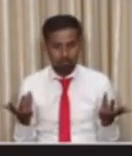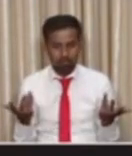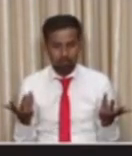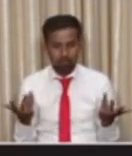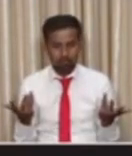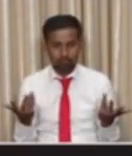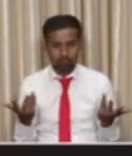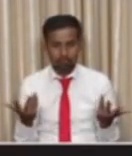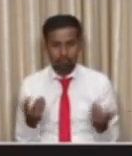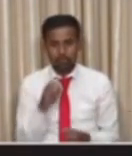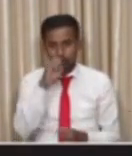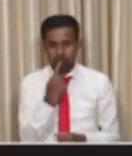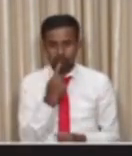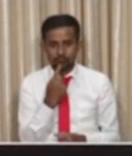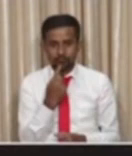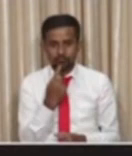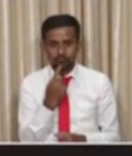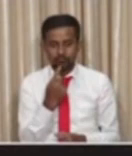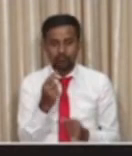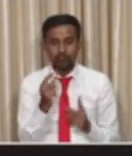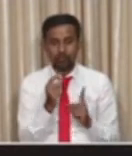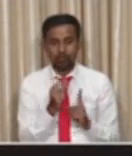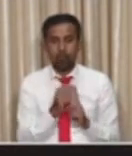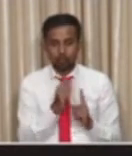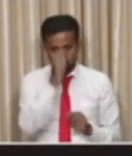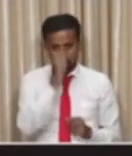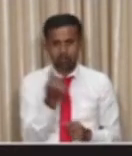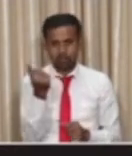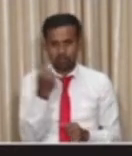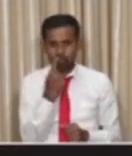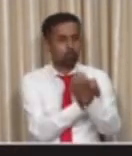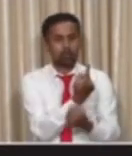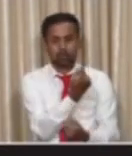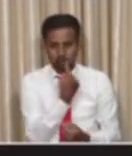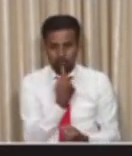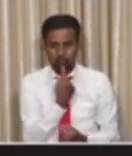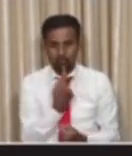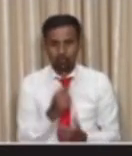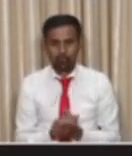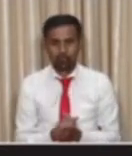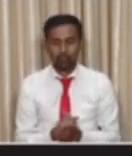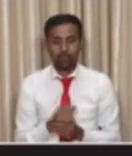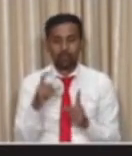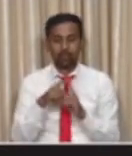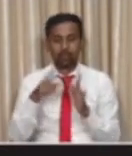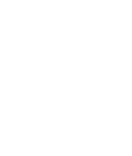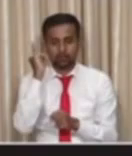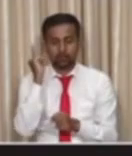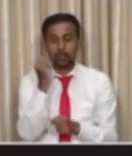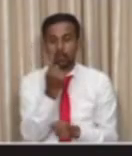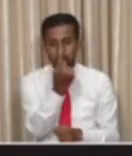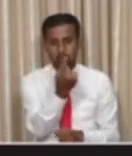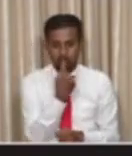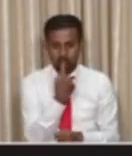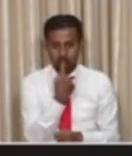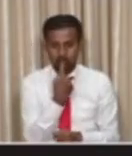ඒ උදේ මට කතා කළා පොන්නම්බලම් මැතිතුමත් කතා කරා, පොලිසියත් කතා කරා, DIG මහත්මයත් කතා කරා. කතා